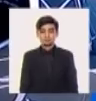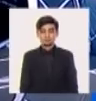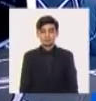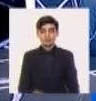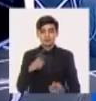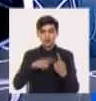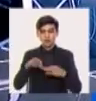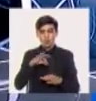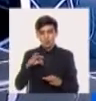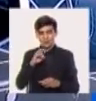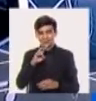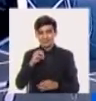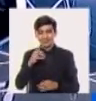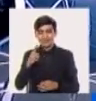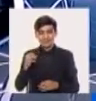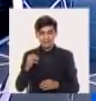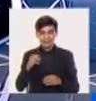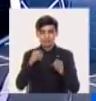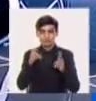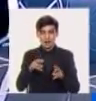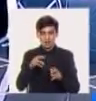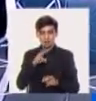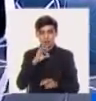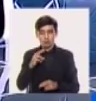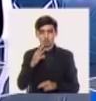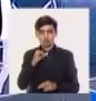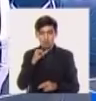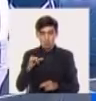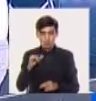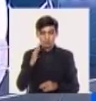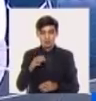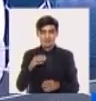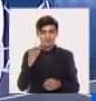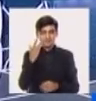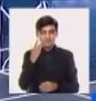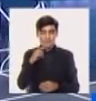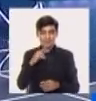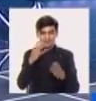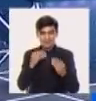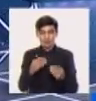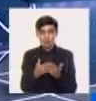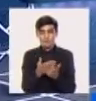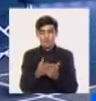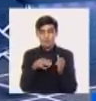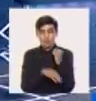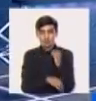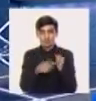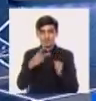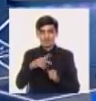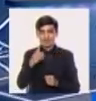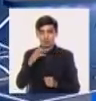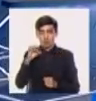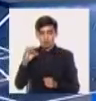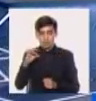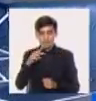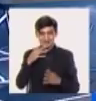Біздің арнаның неге қоғамдық саяси ток-шоуы осы аптадан бастап әр жұма информбюро жаңалықтарынан кейін сағат